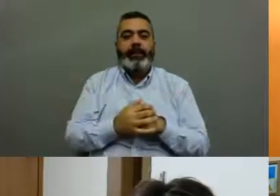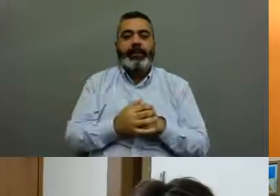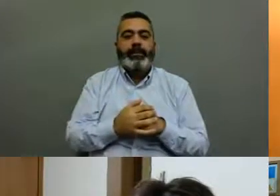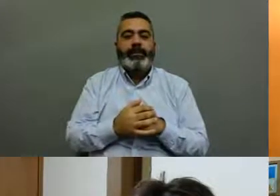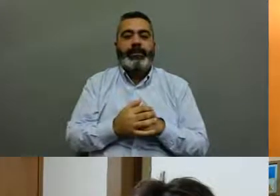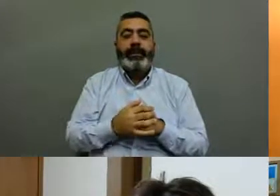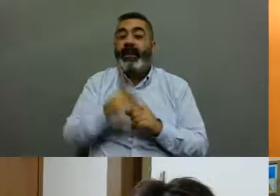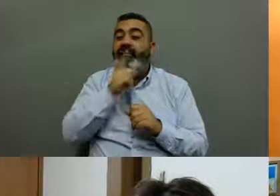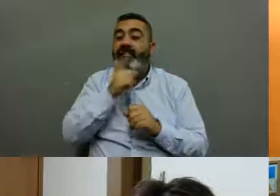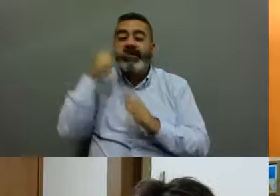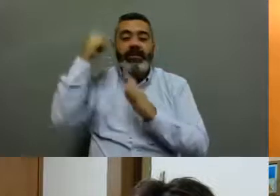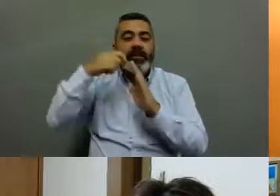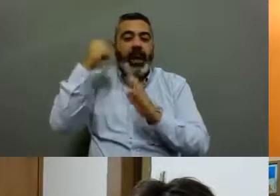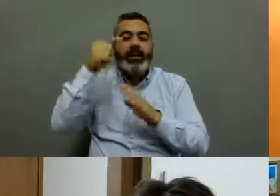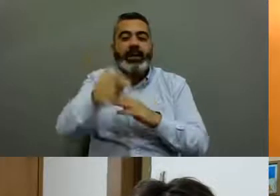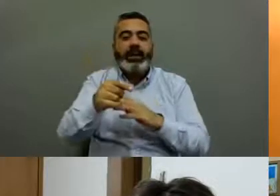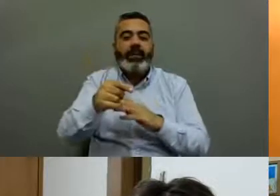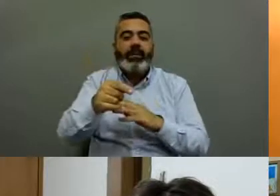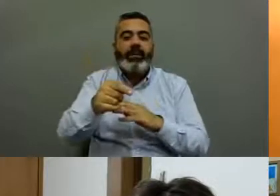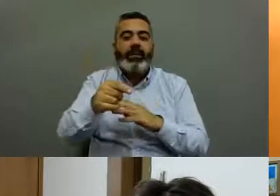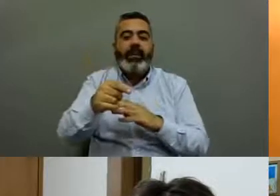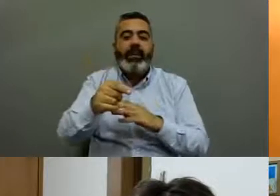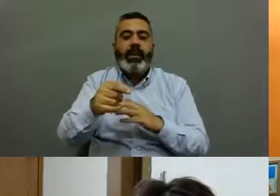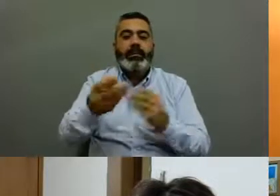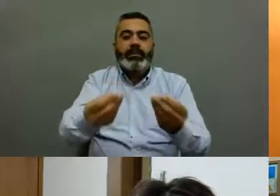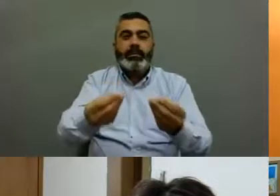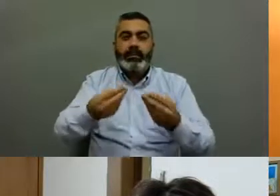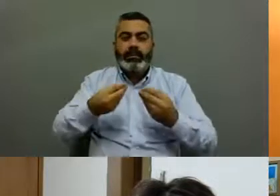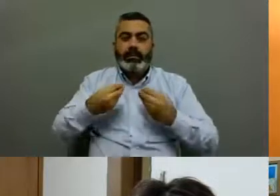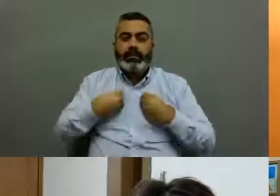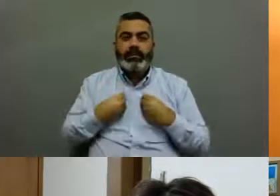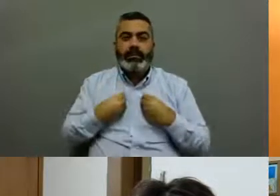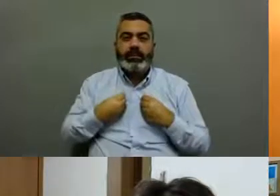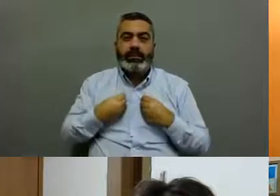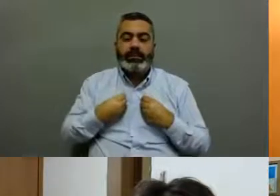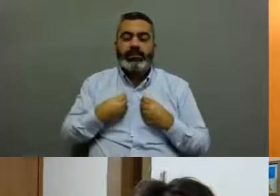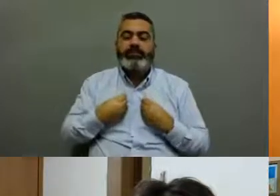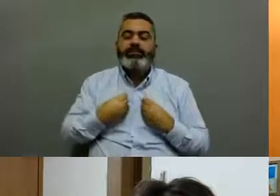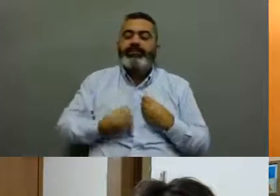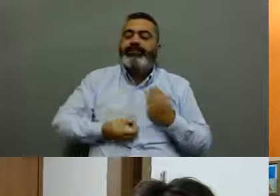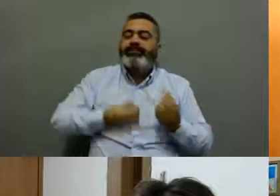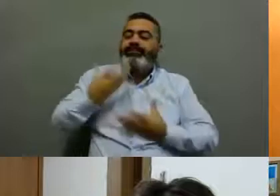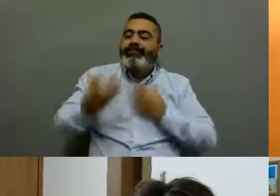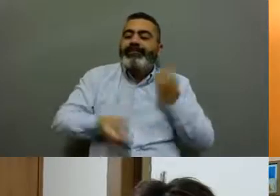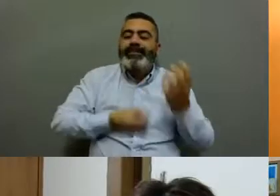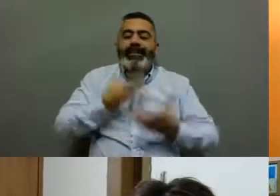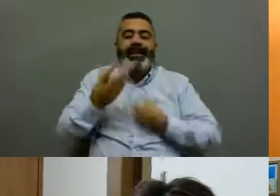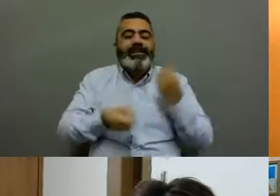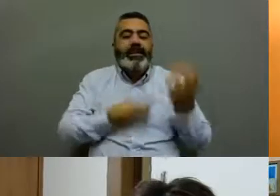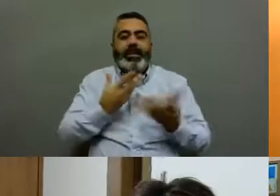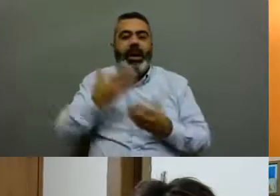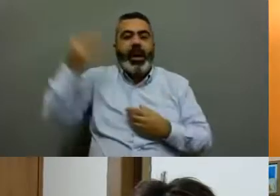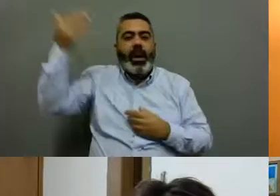ήταν μια ταινία η οποία μου προξένησε πολύ όμορφα συναισθήματα και μου γκρέμισε